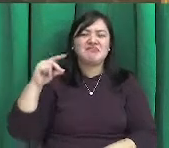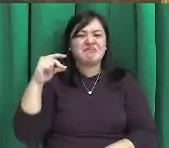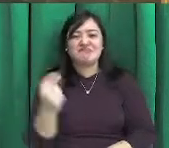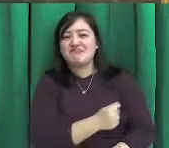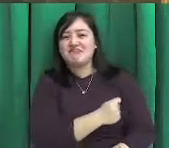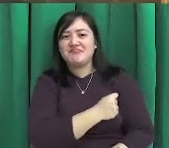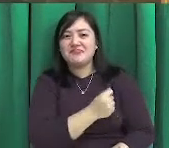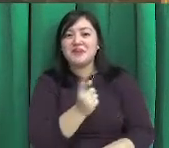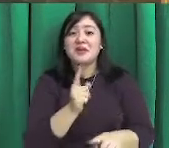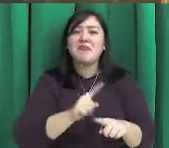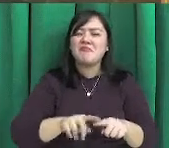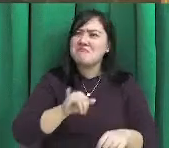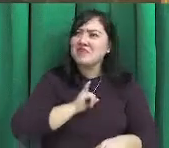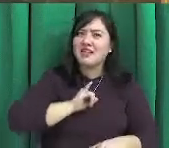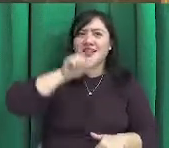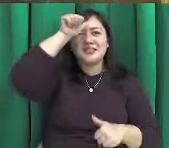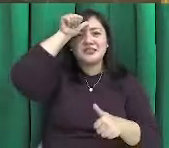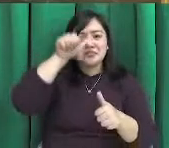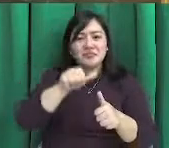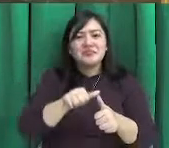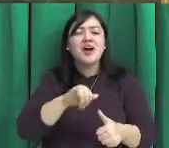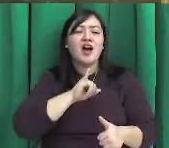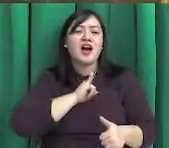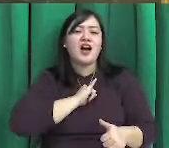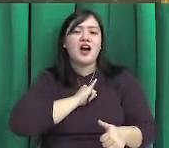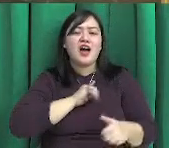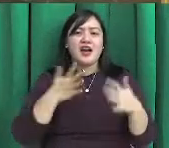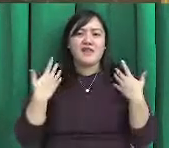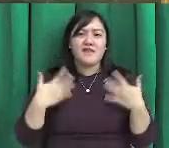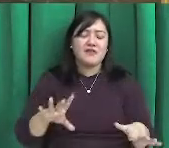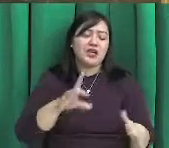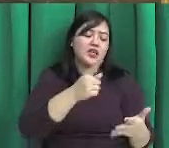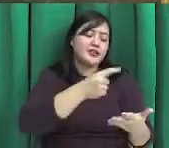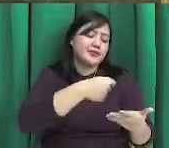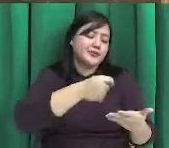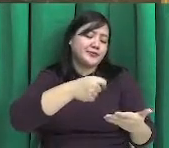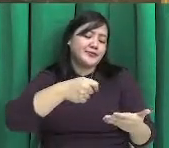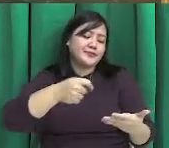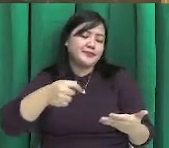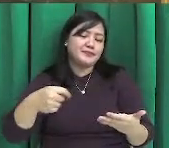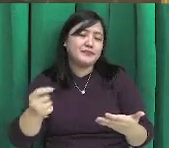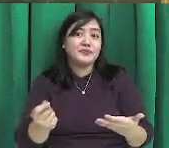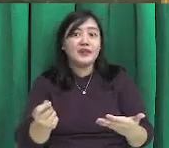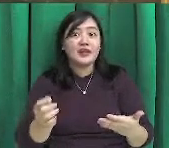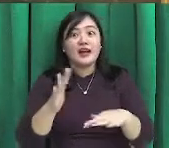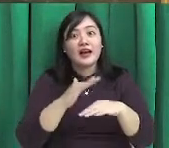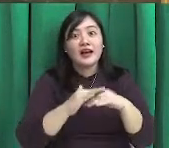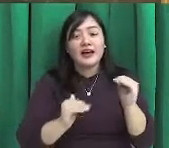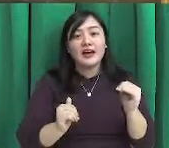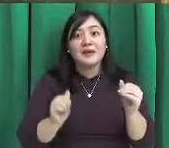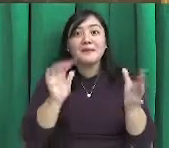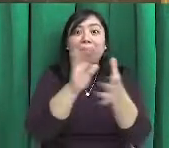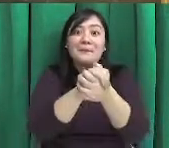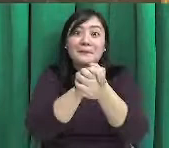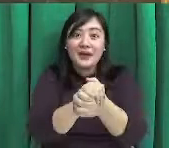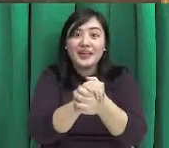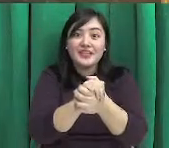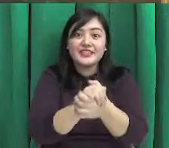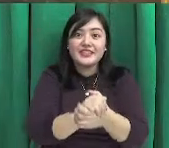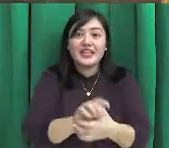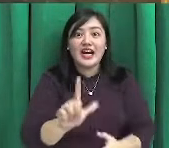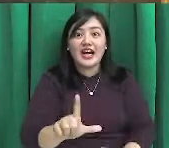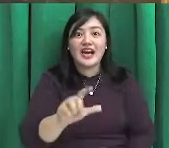sa lisensya na ang expiration po ay hindi ko alam kung